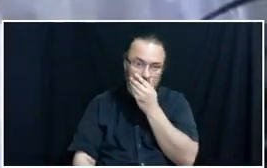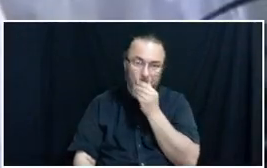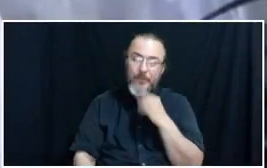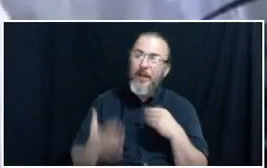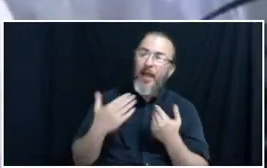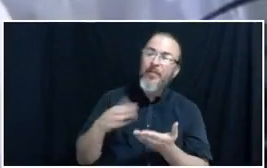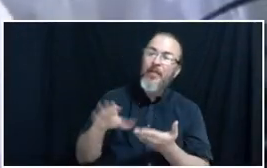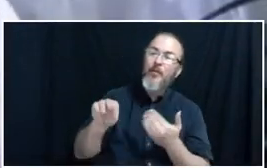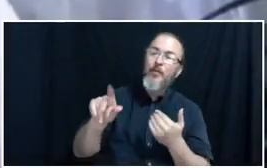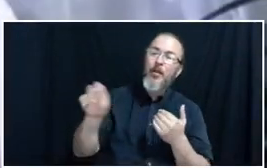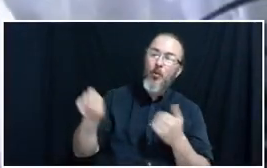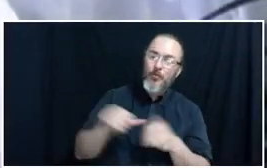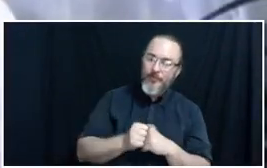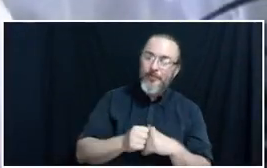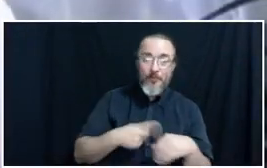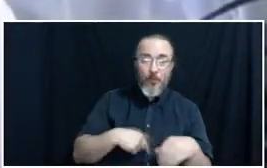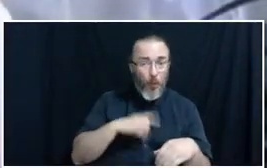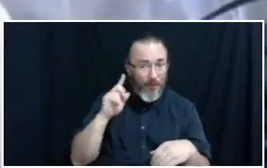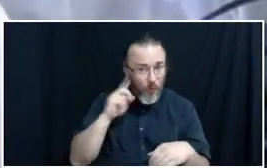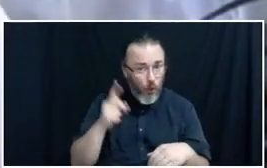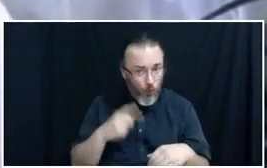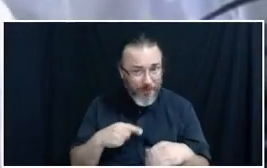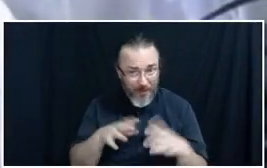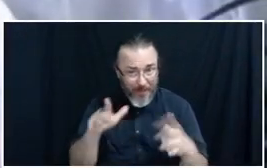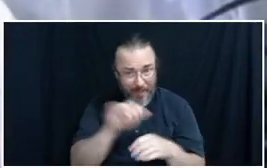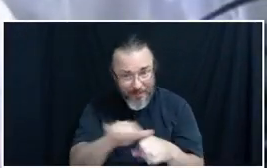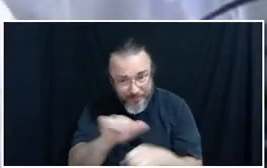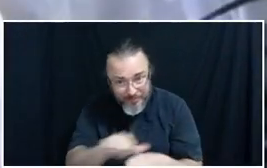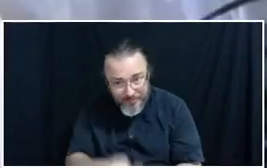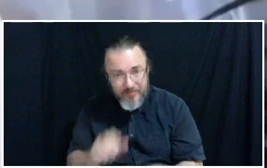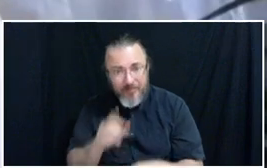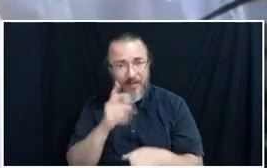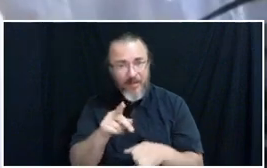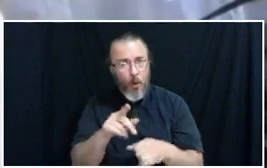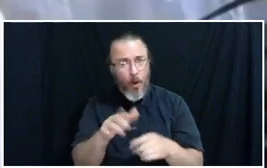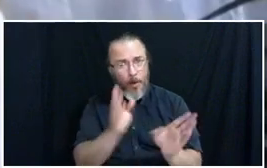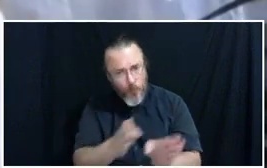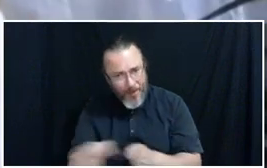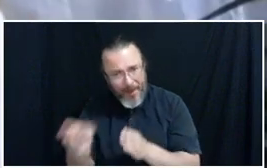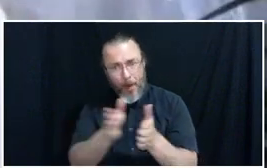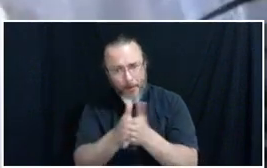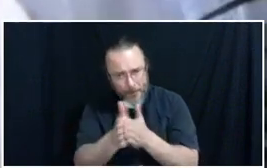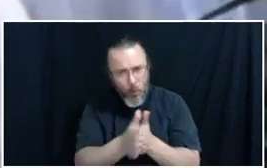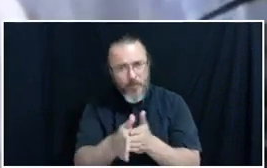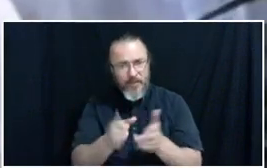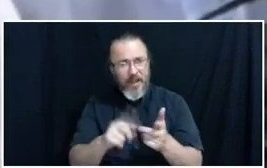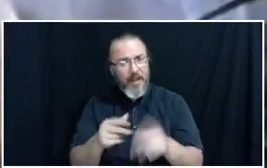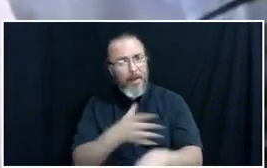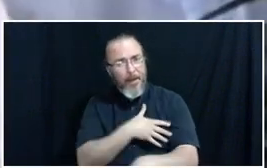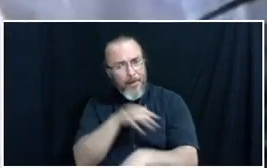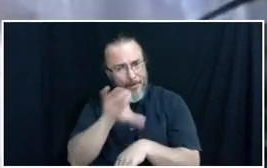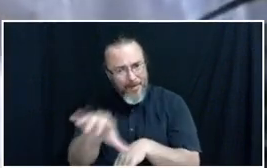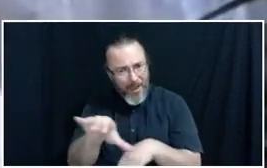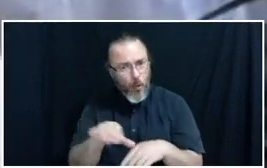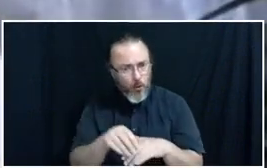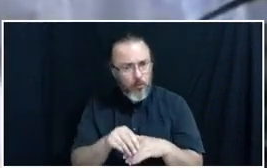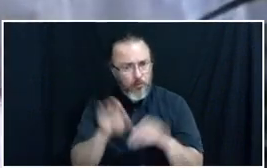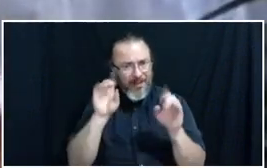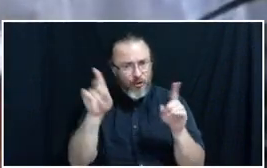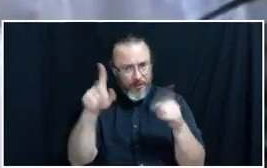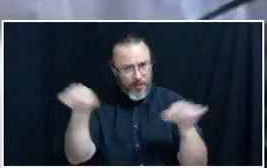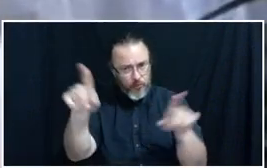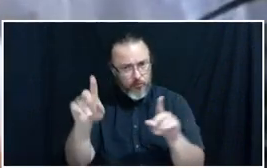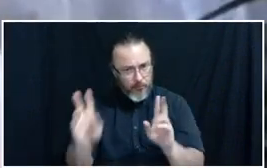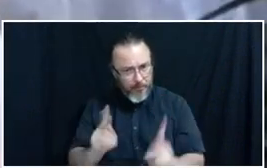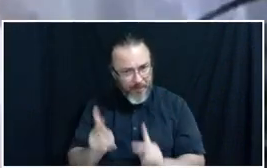Merci. Nous avons entendu que nous avons besoin d'efforts sérieux pour préparer, autonomiser et motiver le corps enseignant et veiller à